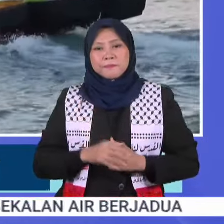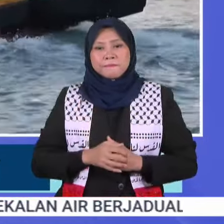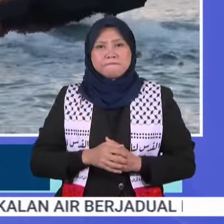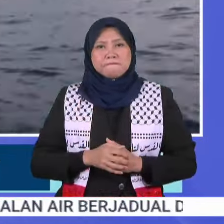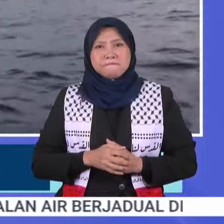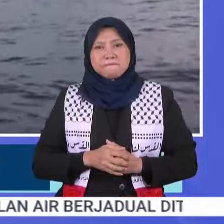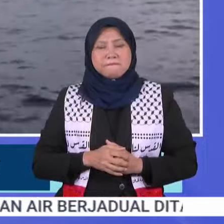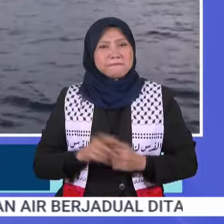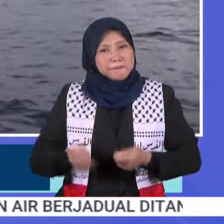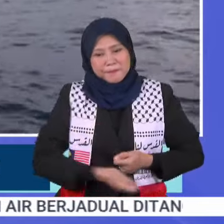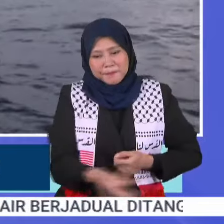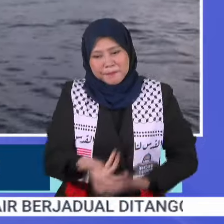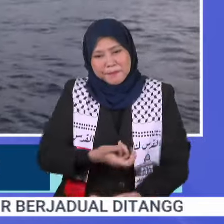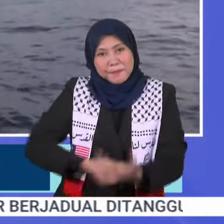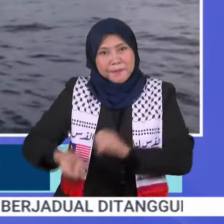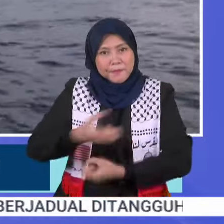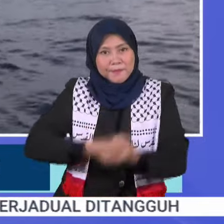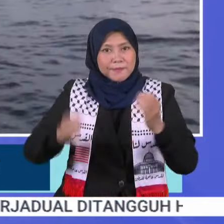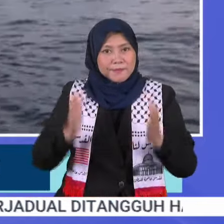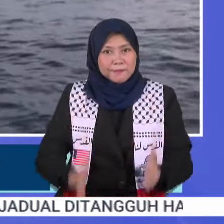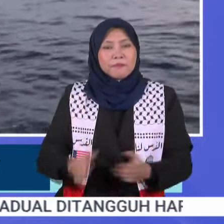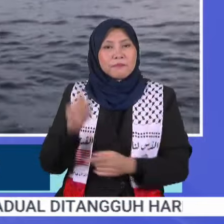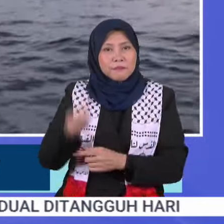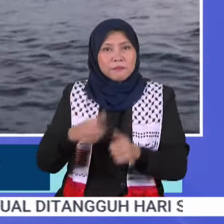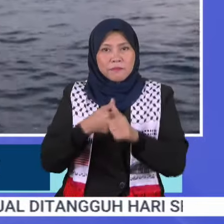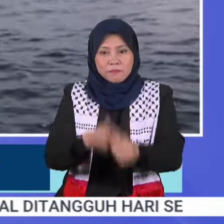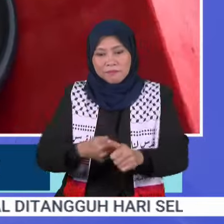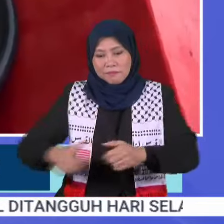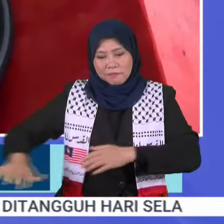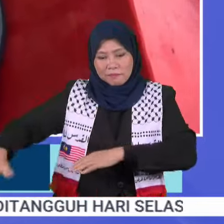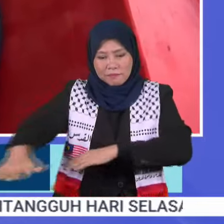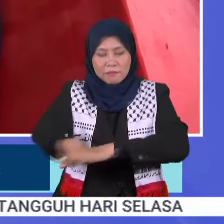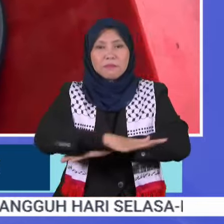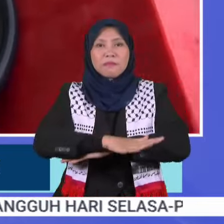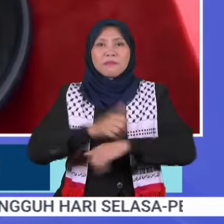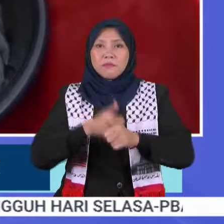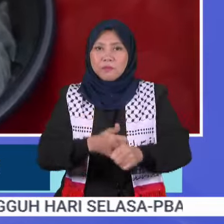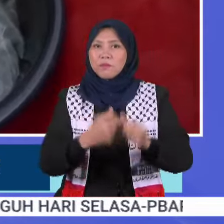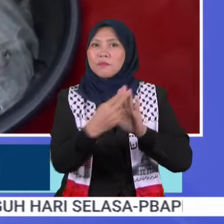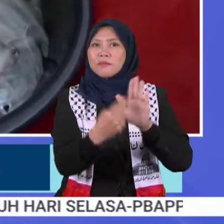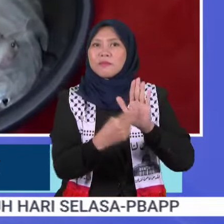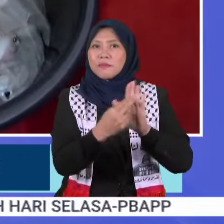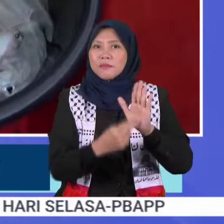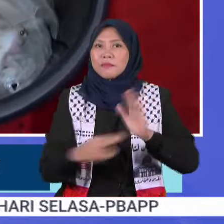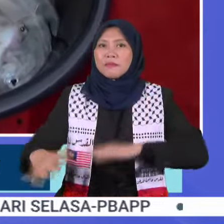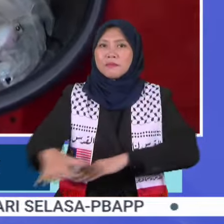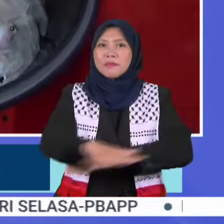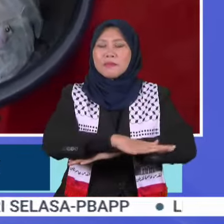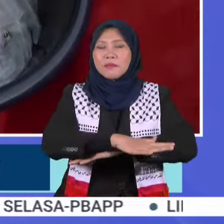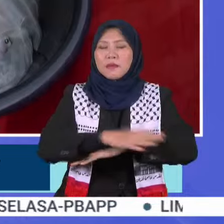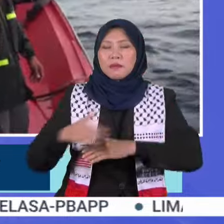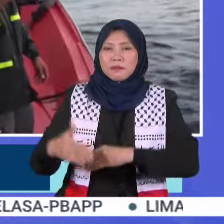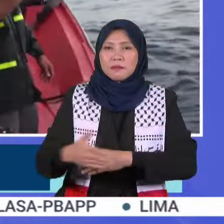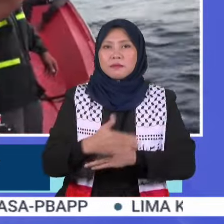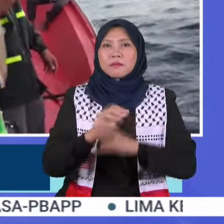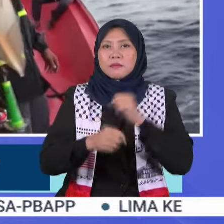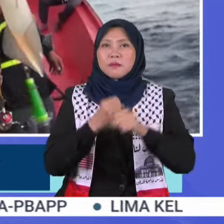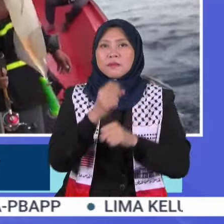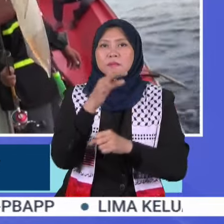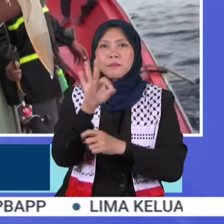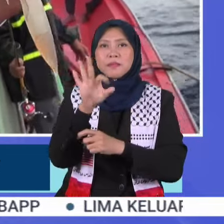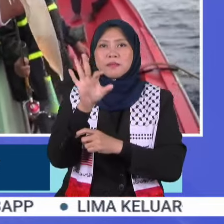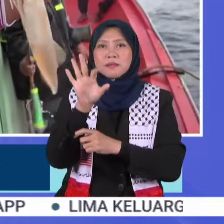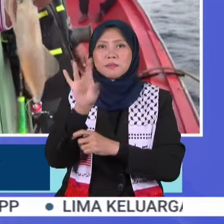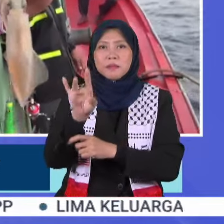Bon nelayan yang ingin membawa penumpang perlu mematuhi ketetapan Jabatan Laut seperti dinyatakan dalam Peraturan-Peraturan Perikanan Kelautan 1985,